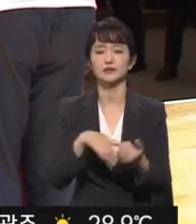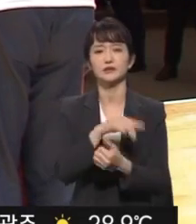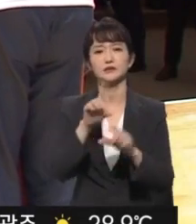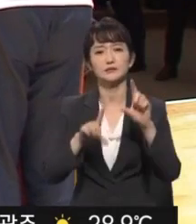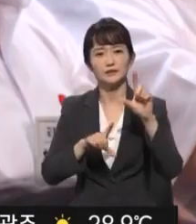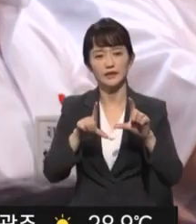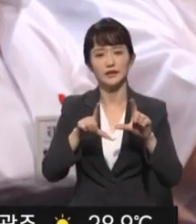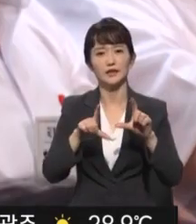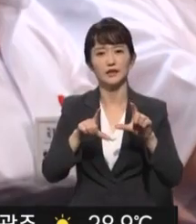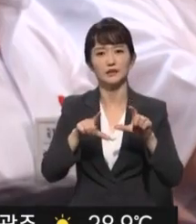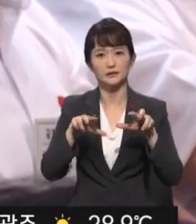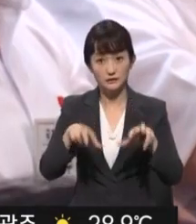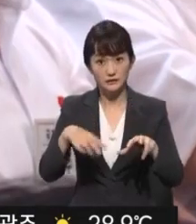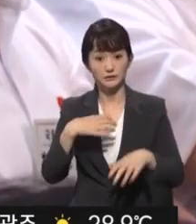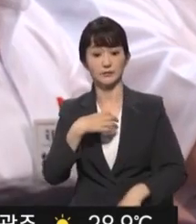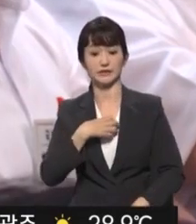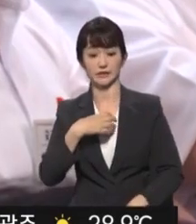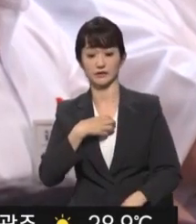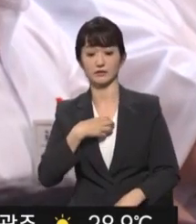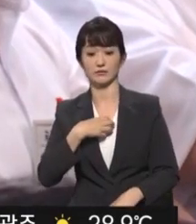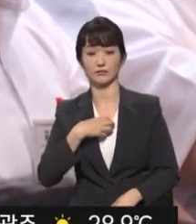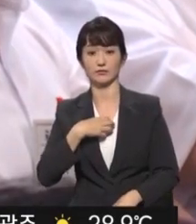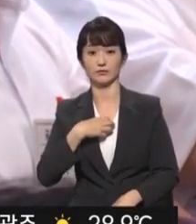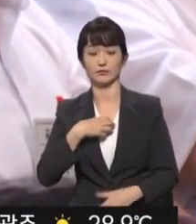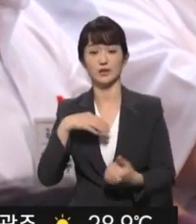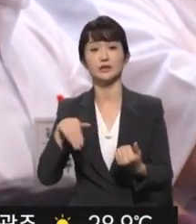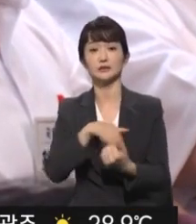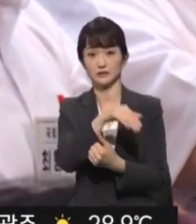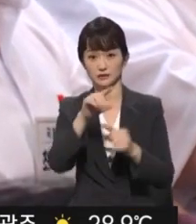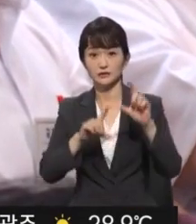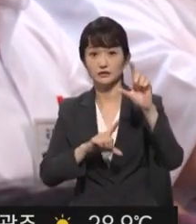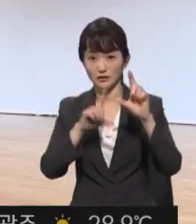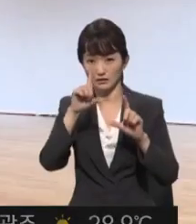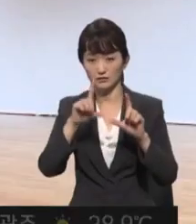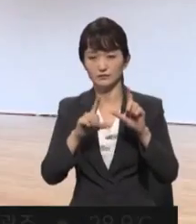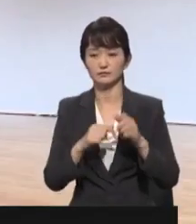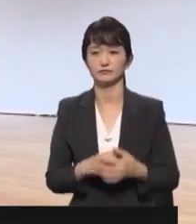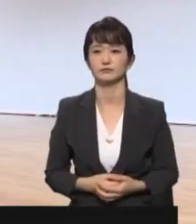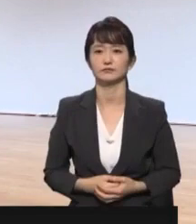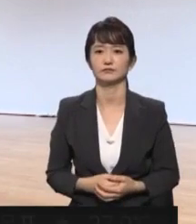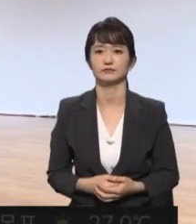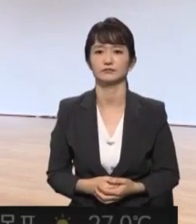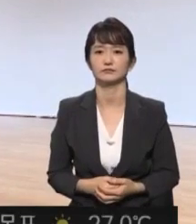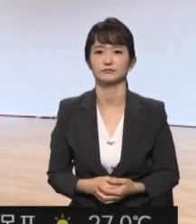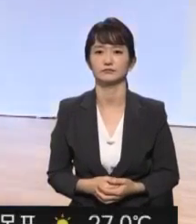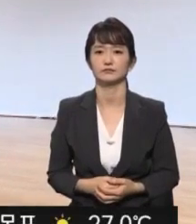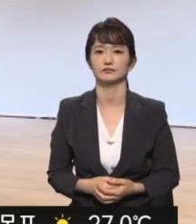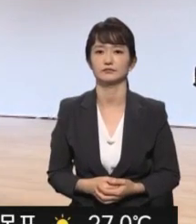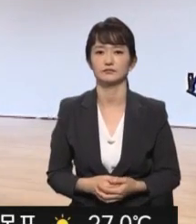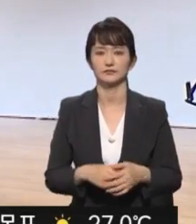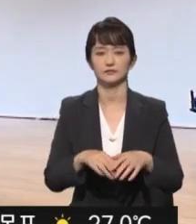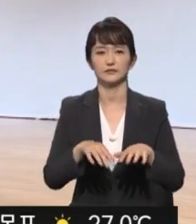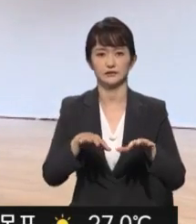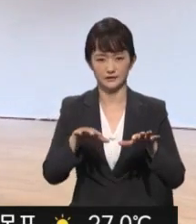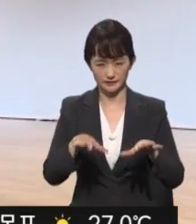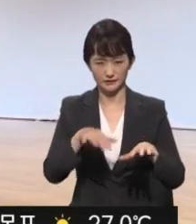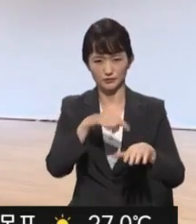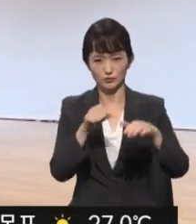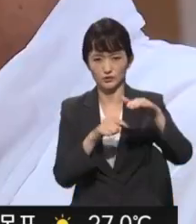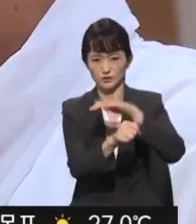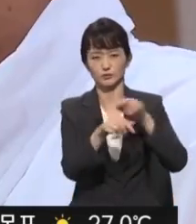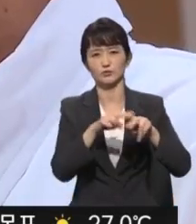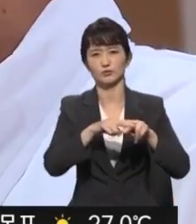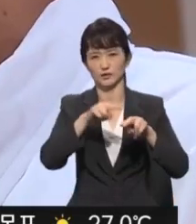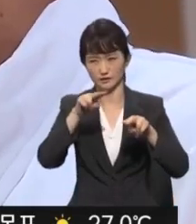비상 상황 입니다 이 상황이 그렇죠 이거야말로 진짜 비상 상황이 아니라서 오늘 네 물론 아시는게 국민의 힘을